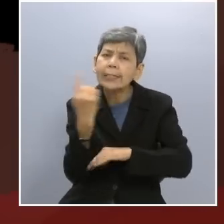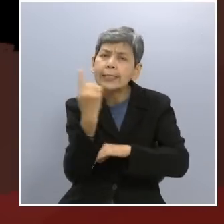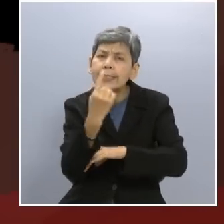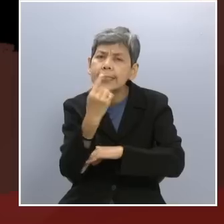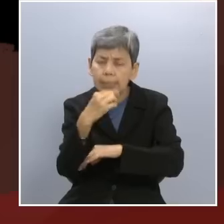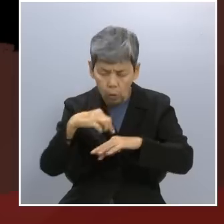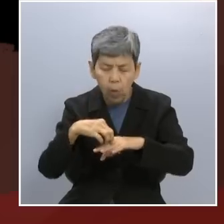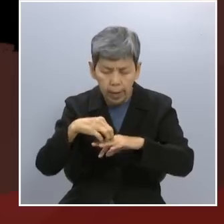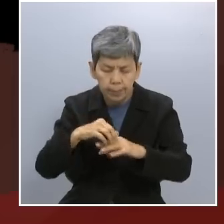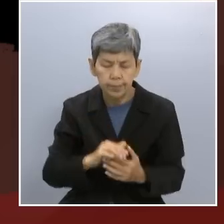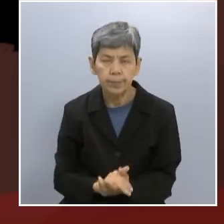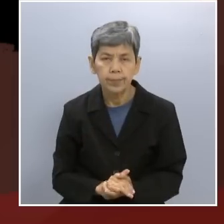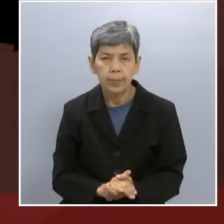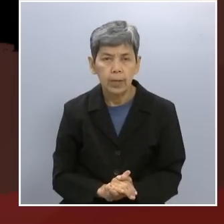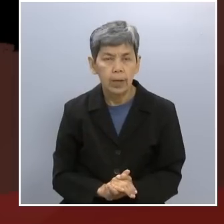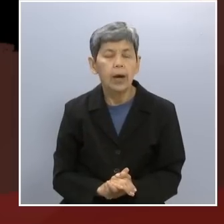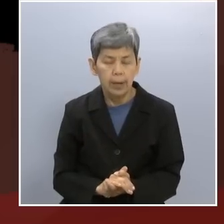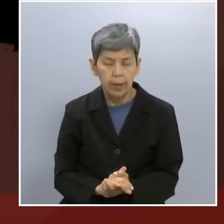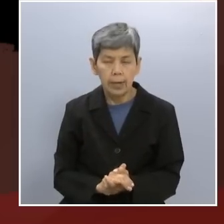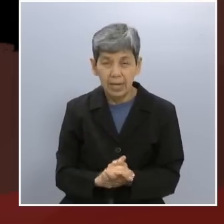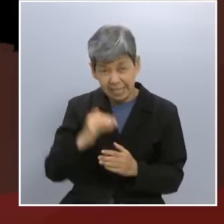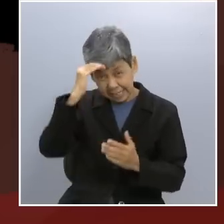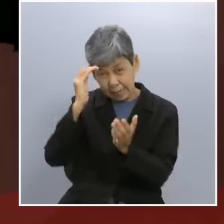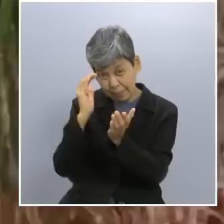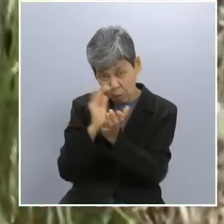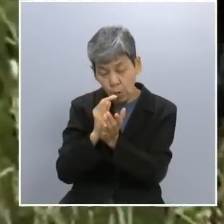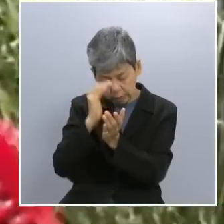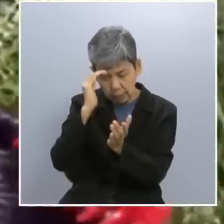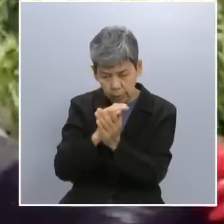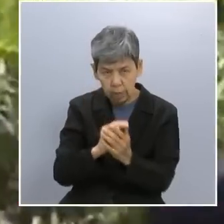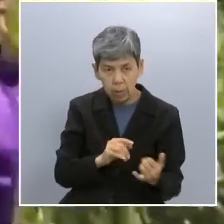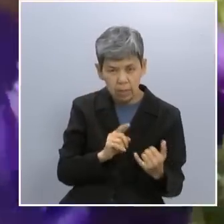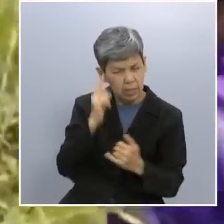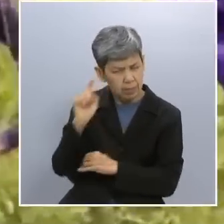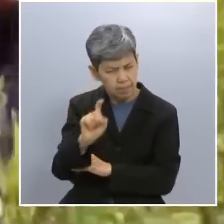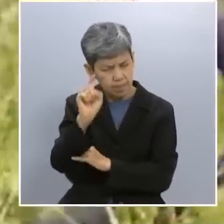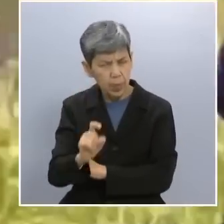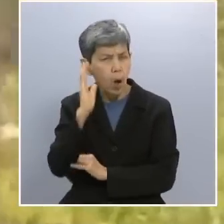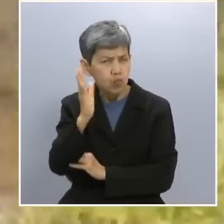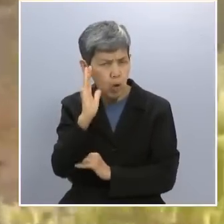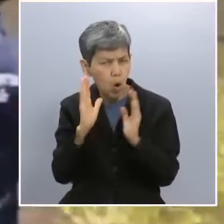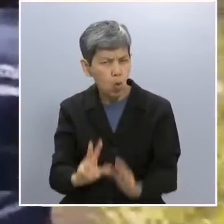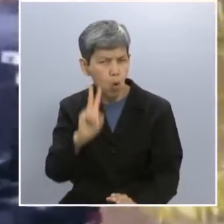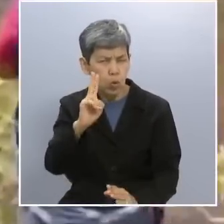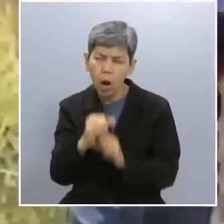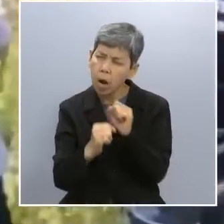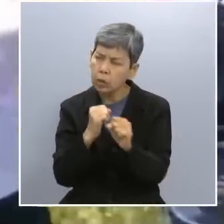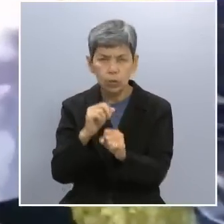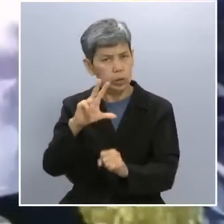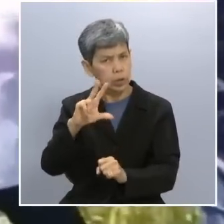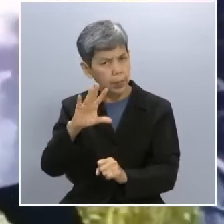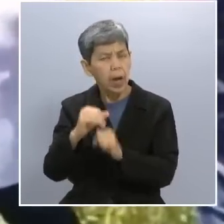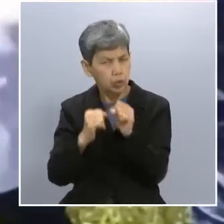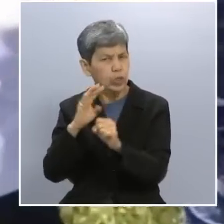อยู่ล่าสุดนะฮะชุดสืบสวนสภ.พระโต๊ะนำตัวผู้ต้องสงสัยครับเป็นชาย2คนอายุประมาณสัก 35-40